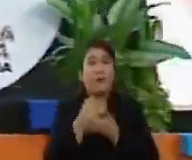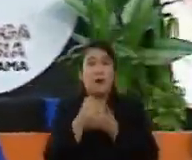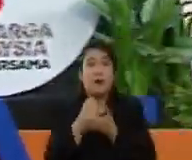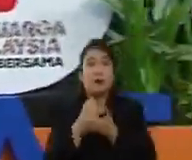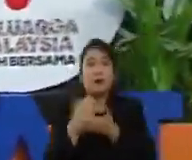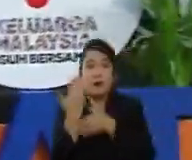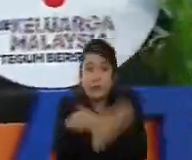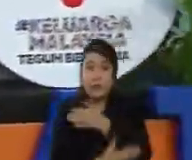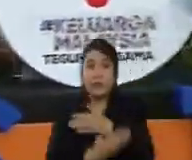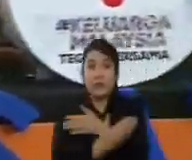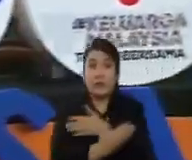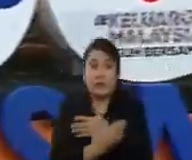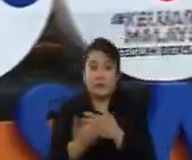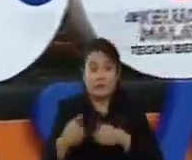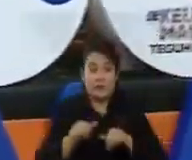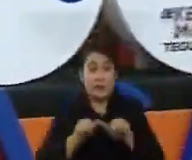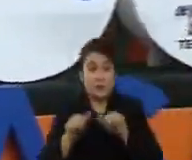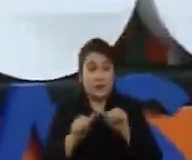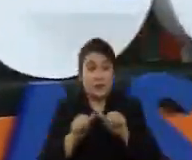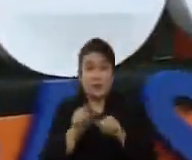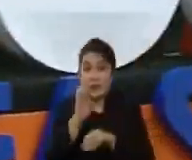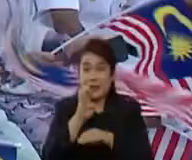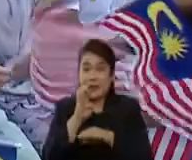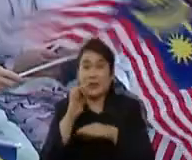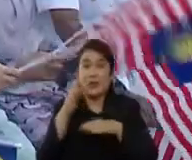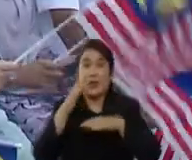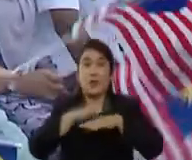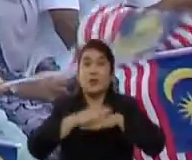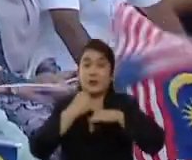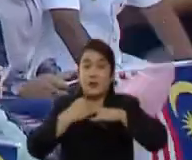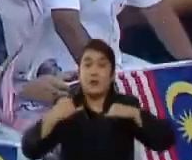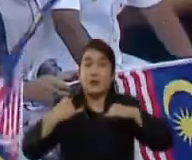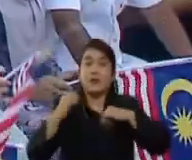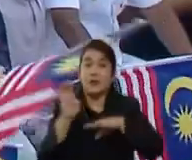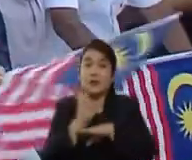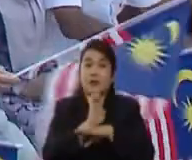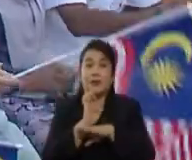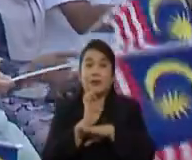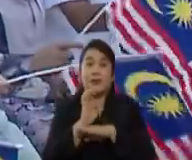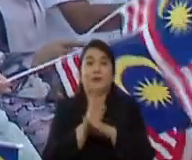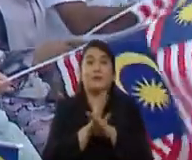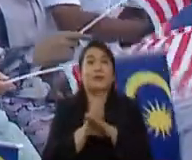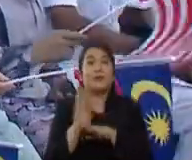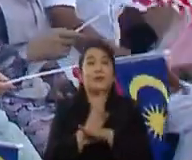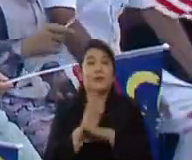sosioekonomi melalui aktiviti e-dagang dan pembelajaran berasaskan internet.